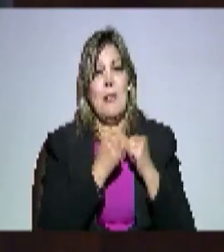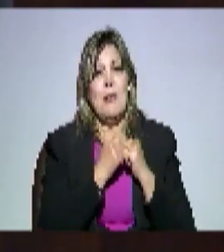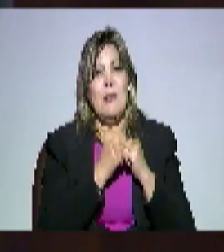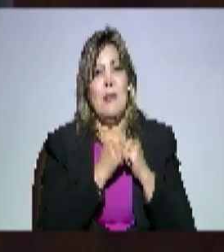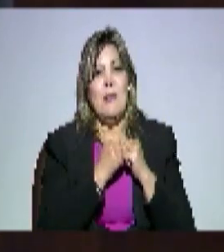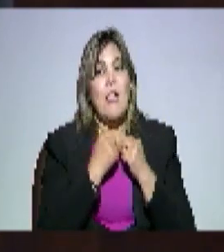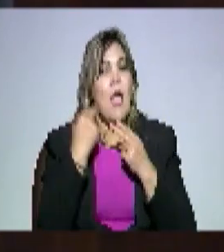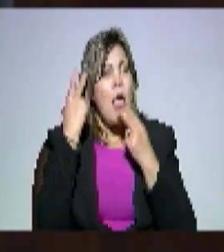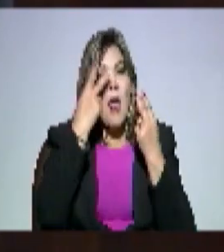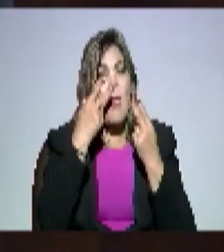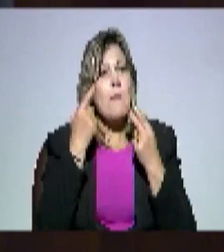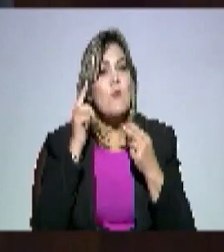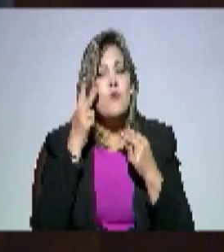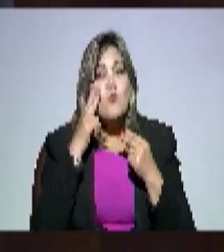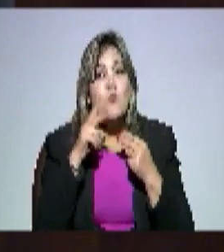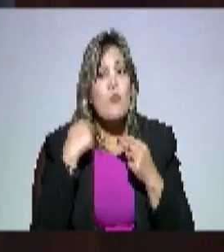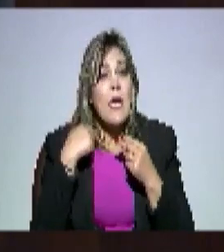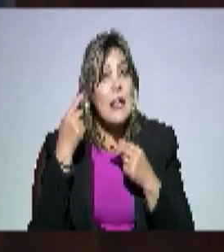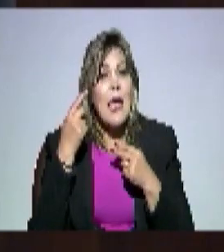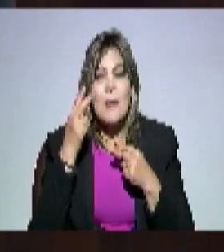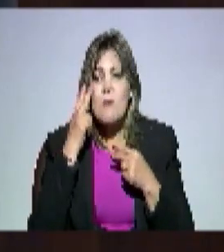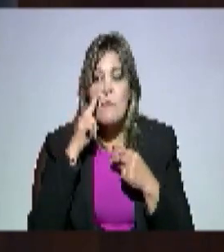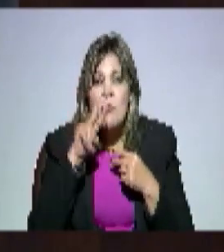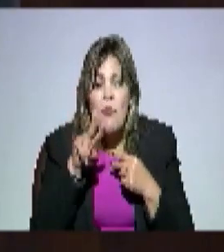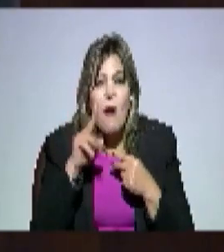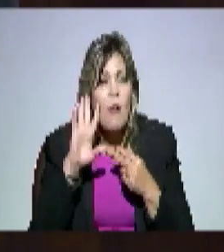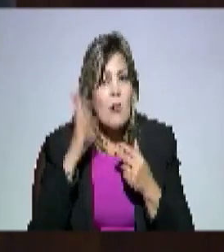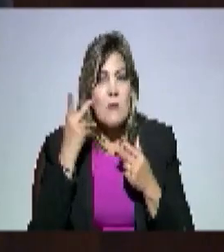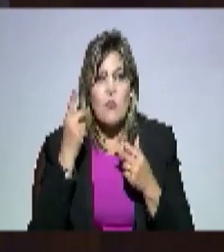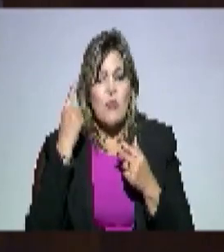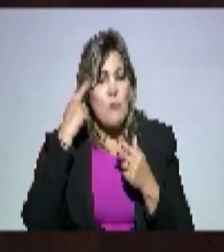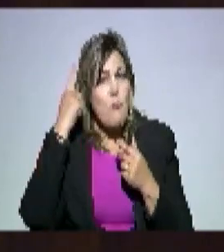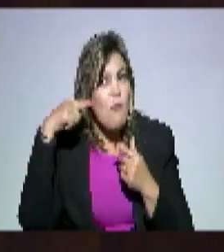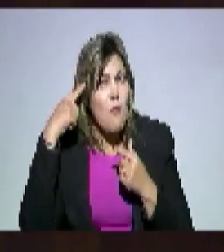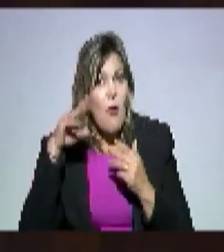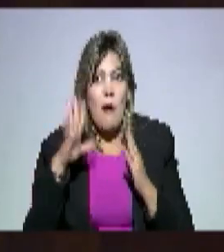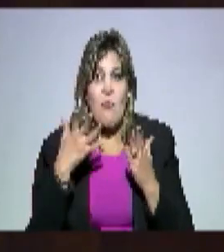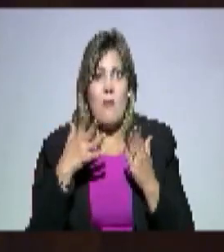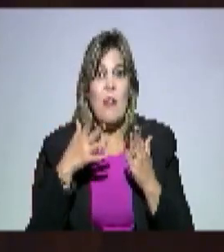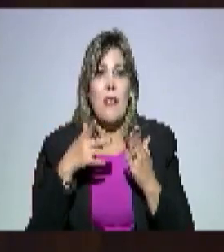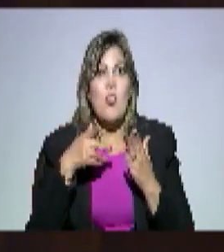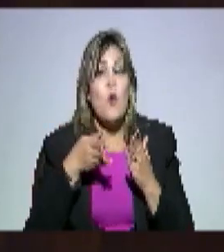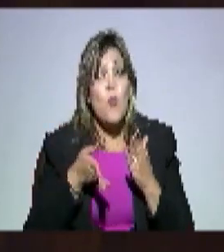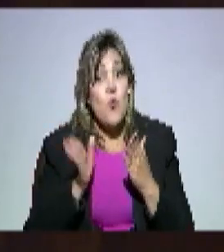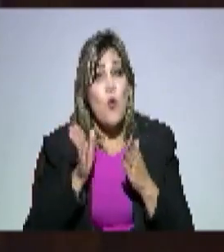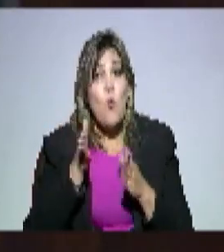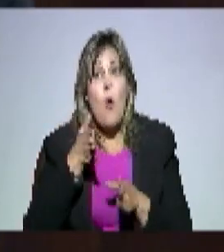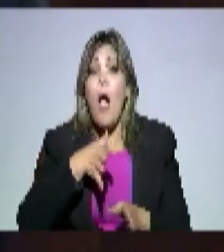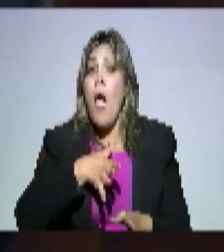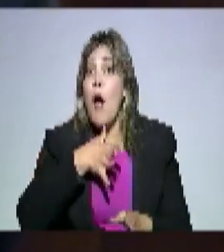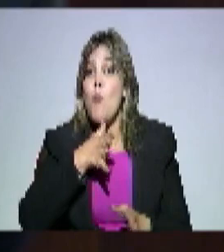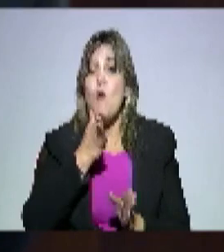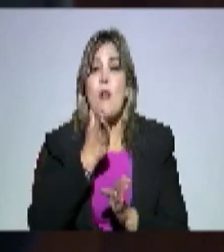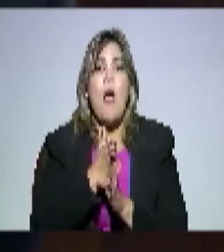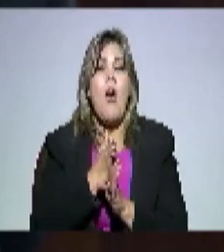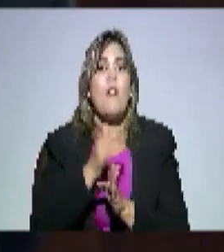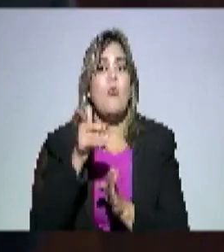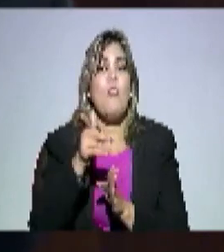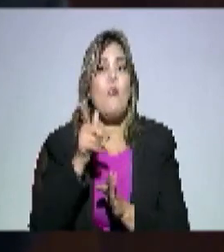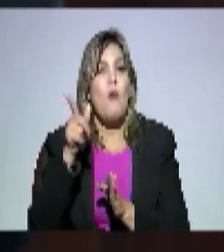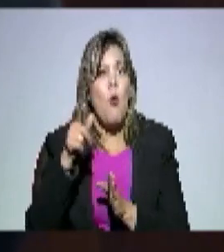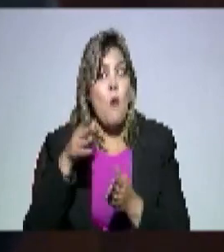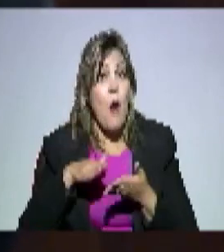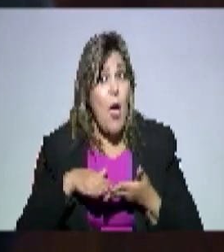بنشوف ايه وبنسمع ايه وبنتكلم في ايه وبنفكر في ايه وهنا الرجوع لاب اعترافك برضو هيساعدك ويديكي